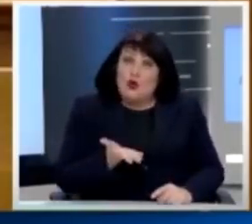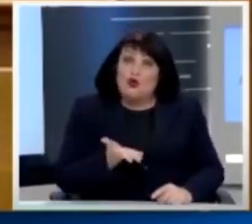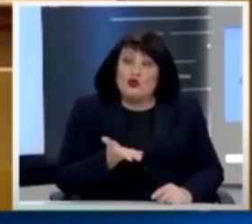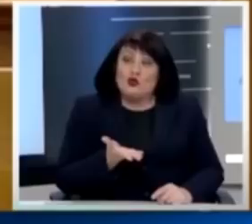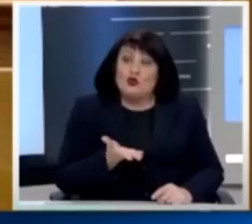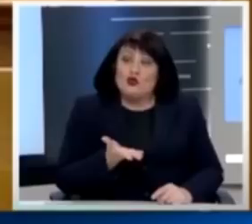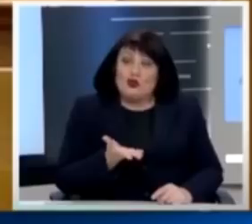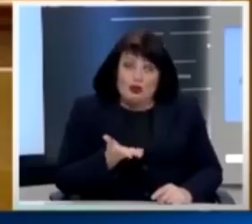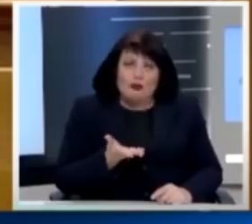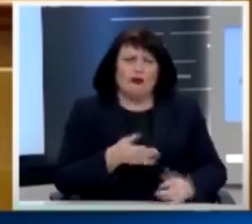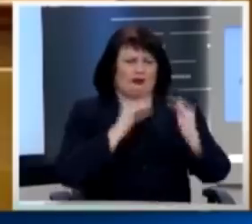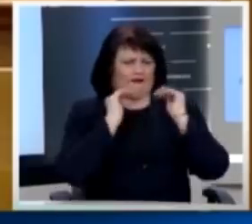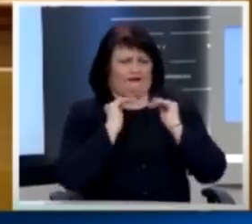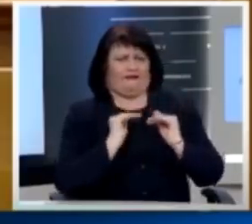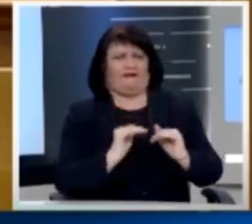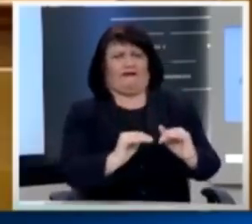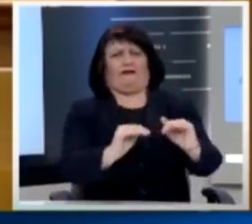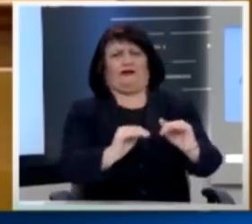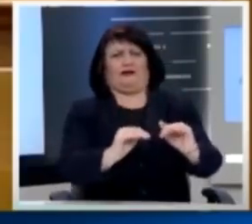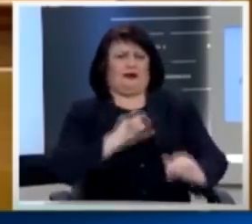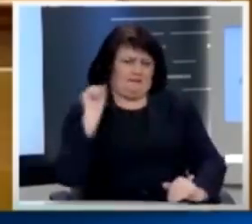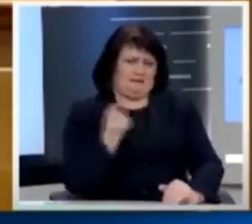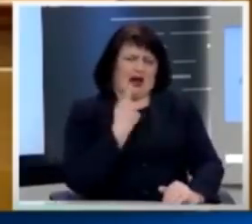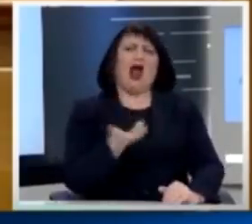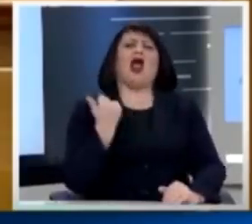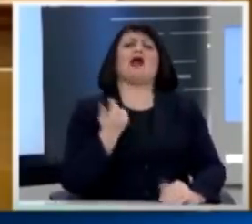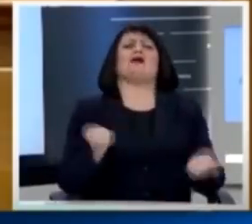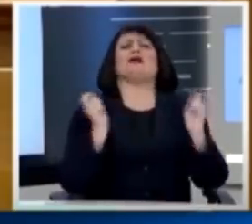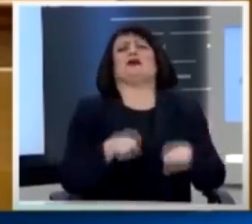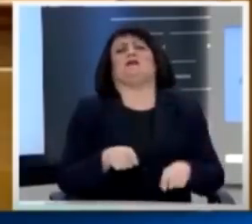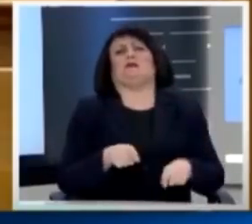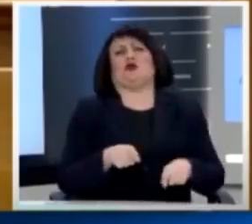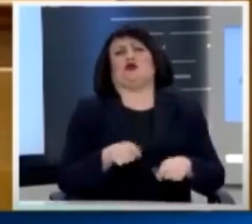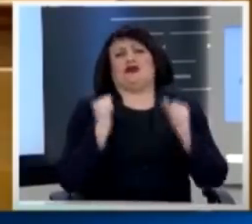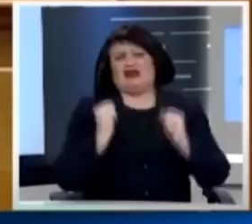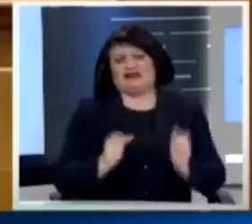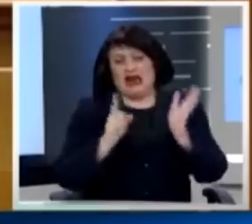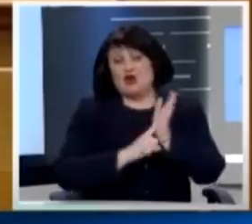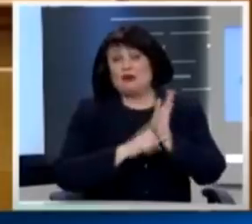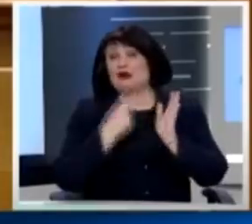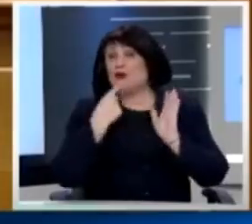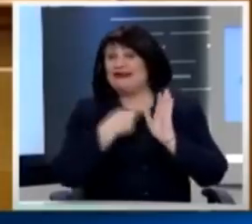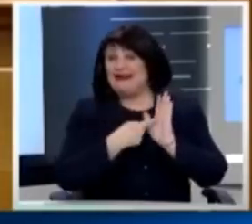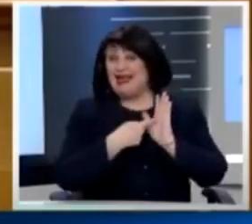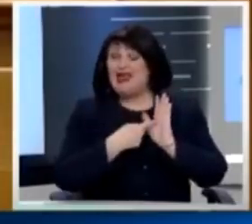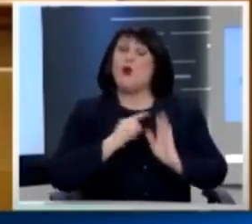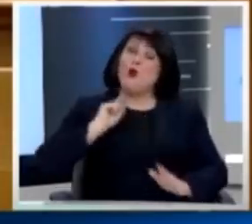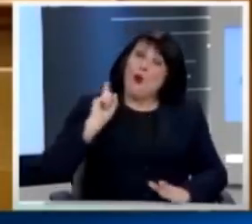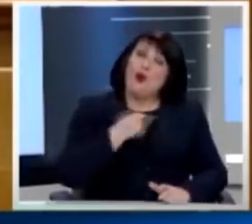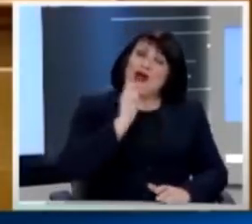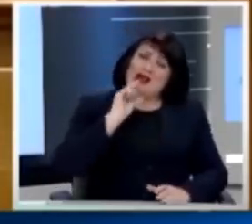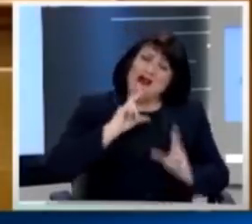που δεν ξυλώνονται και δεν πρόκειται να ξυλωθούν τα μνημόνια και οι βασικοί νόμοι τους από κανένα σας